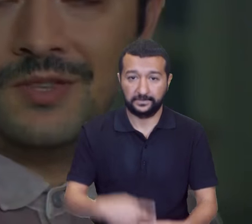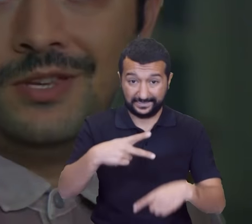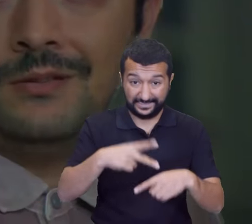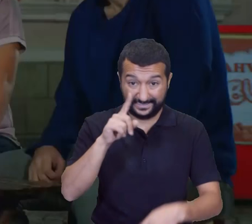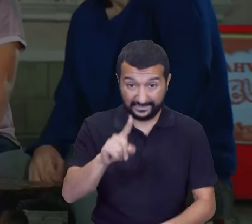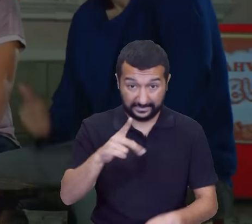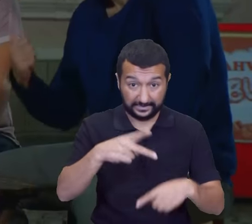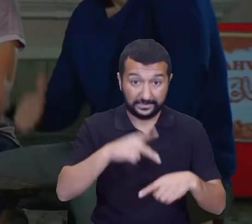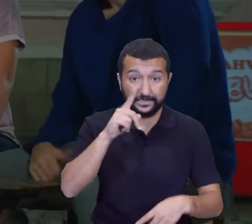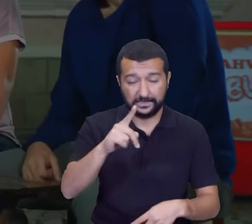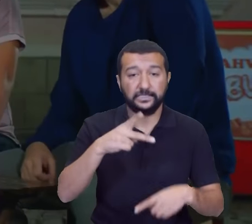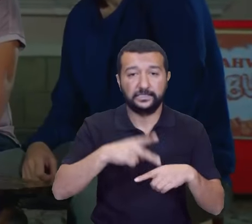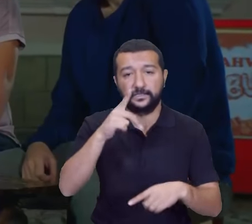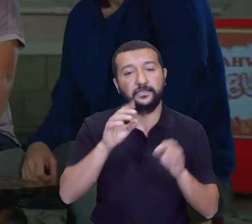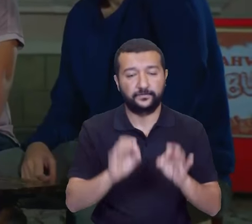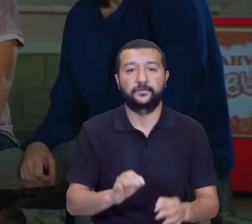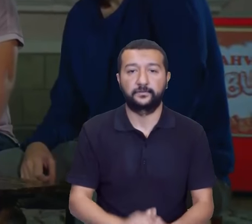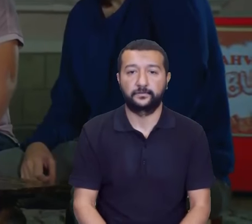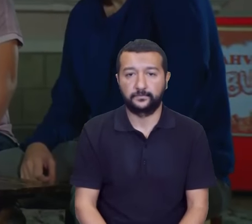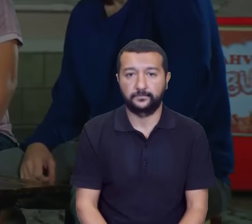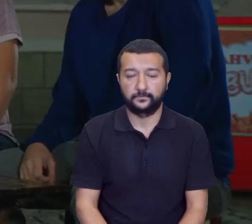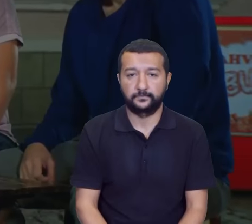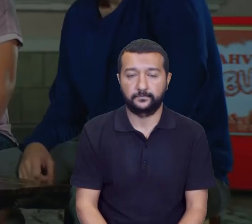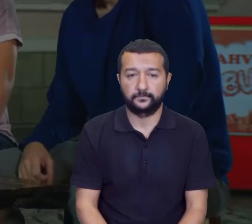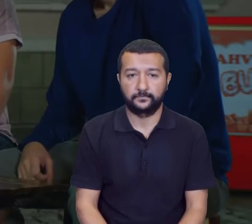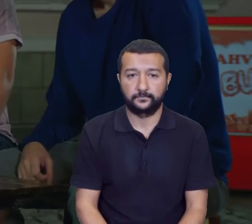Zı. Zı. Zındığın zısı.